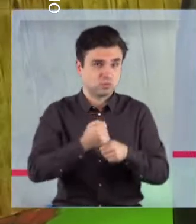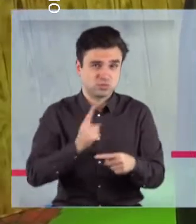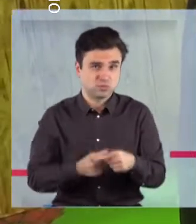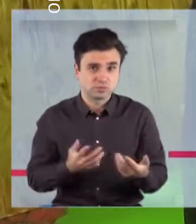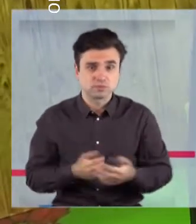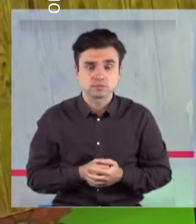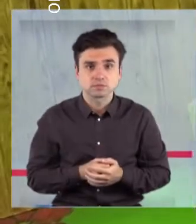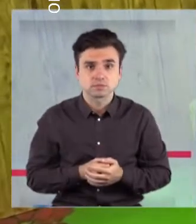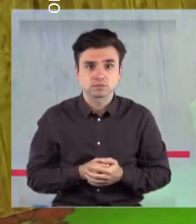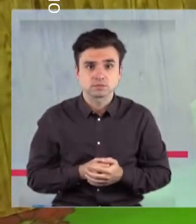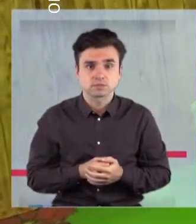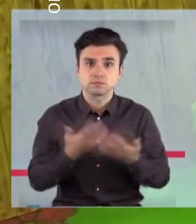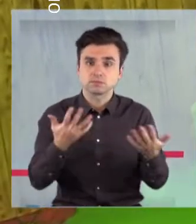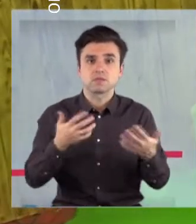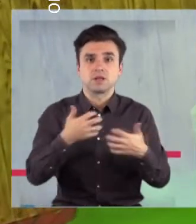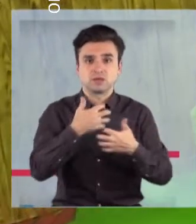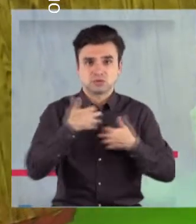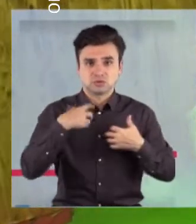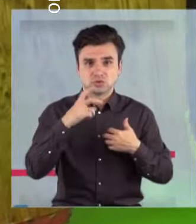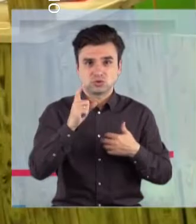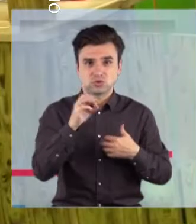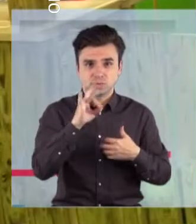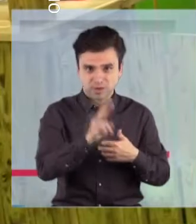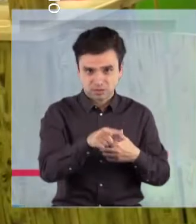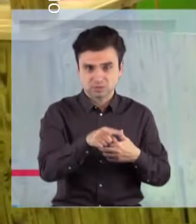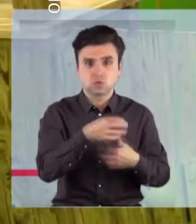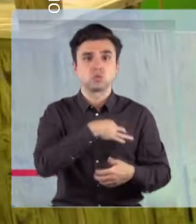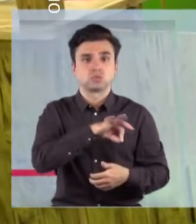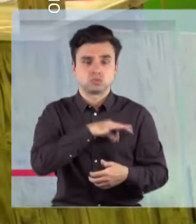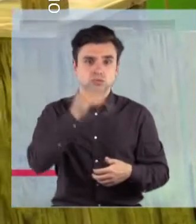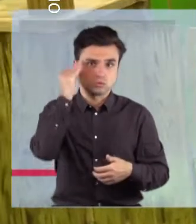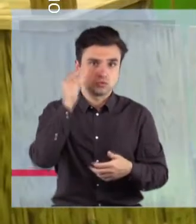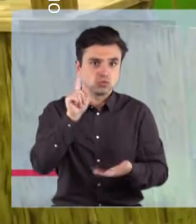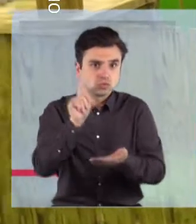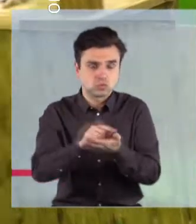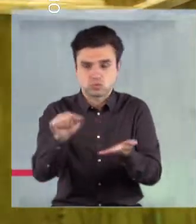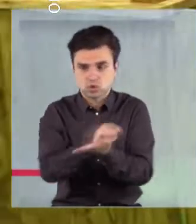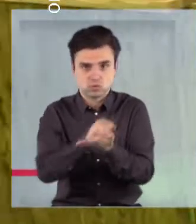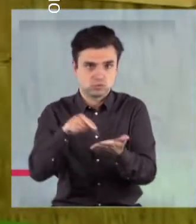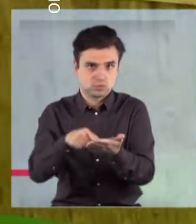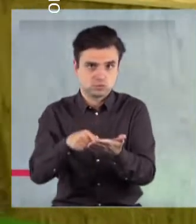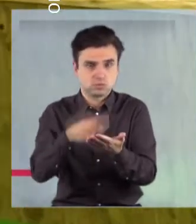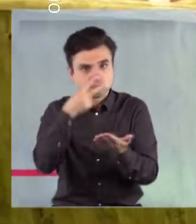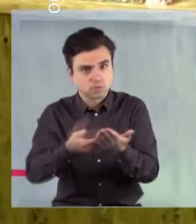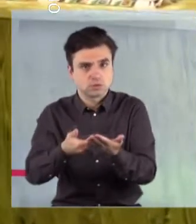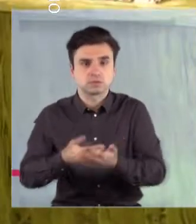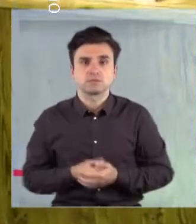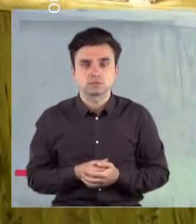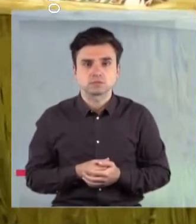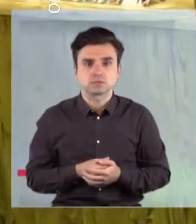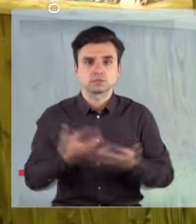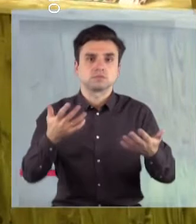якщо споживачі ознайомлюють. Зараз трудно щось знайти, десь повинно щось бути.